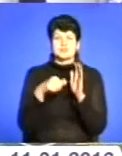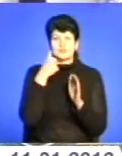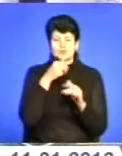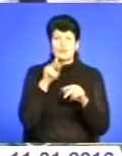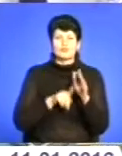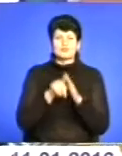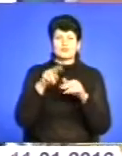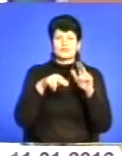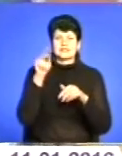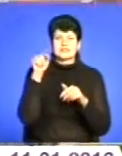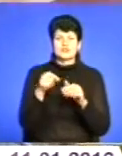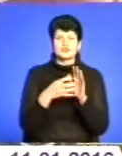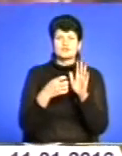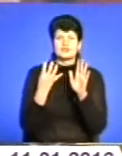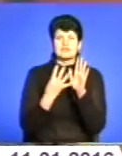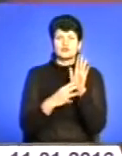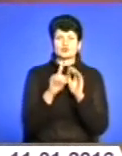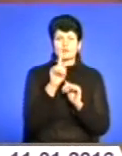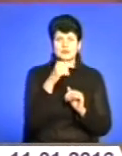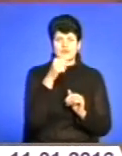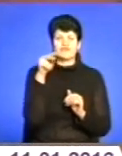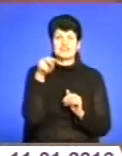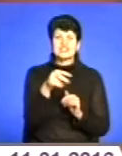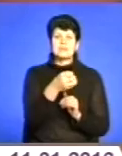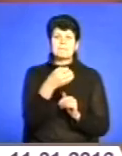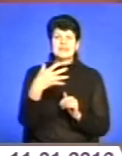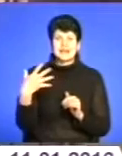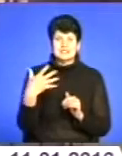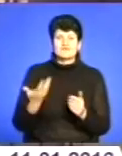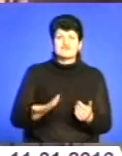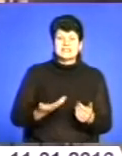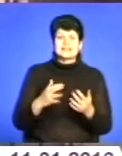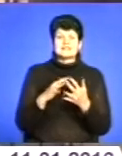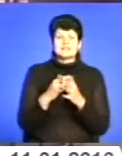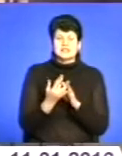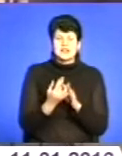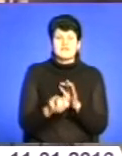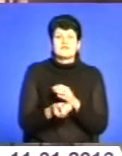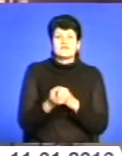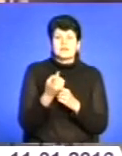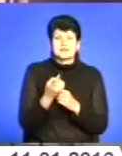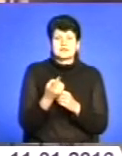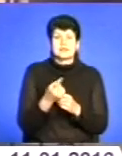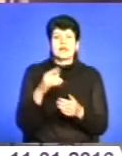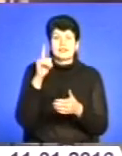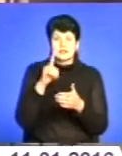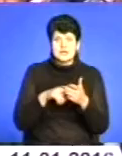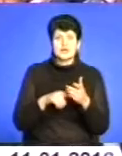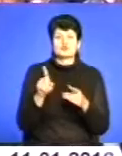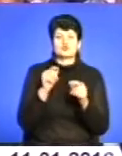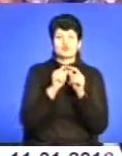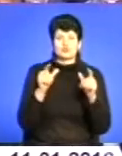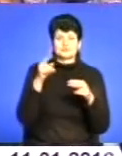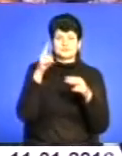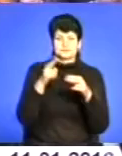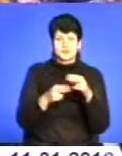у 1991-му. Лише у 2015-му у жителів села з'явилася тверда надія, що школу добудують. Кошти